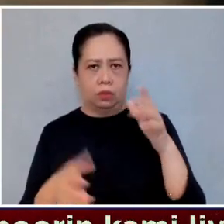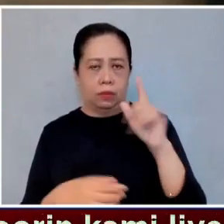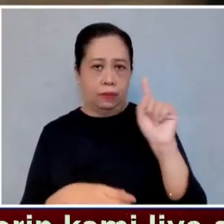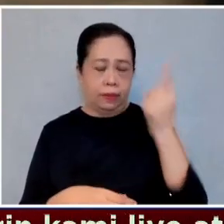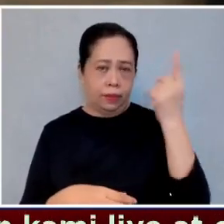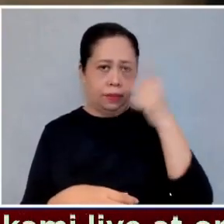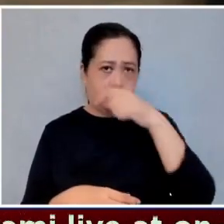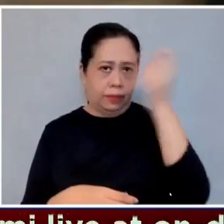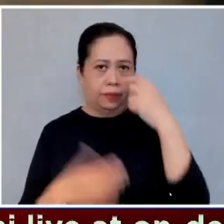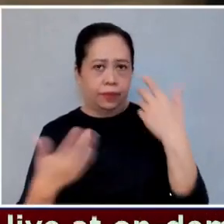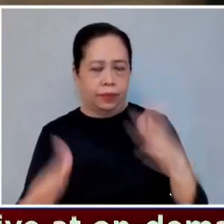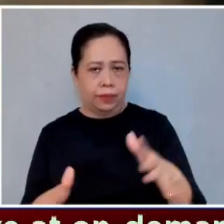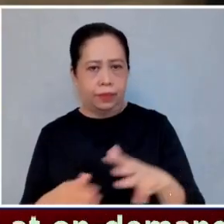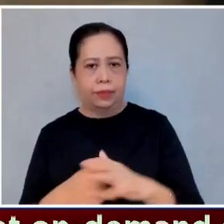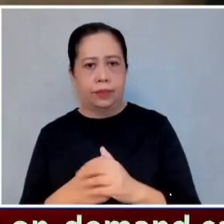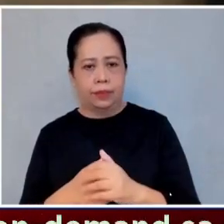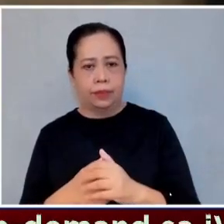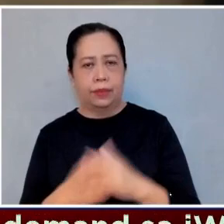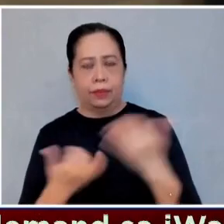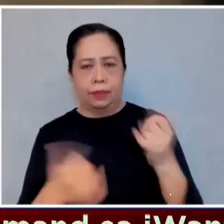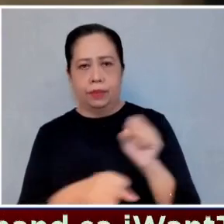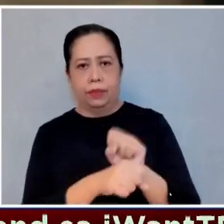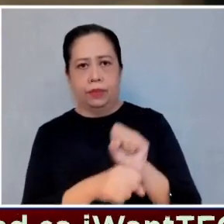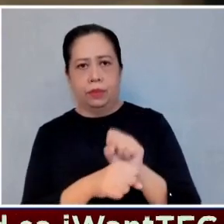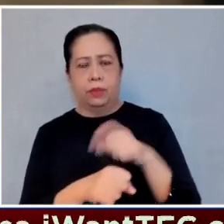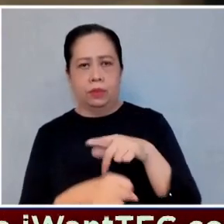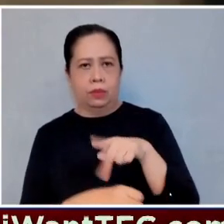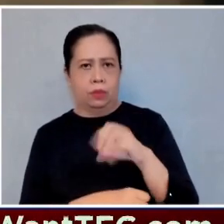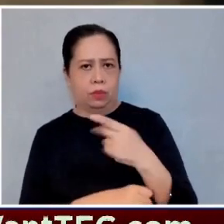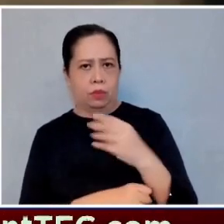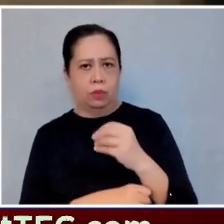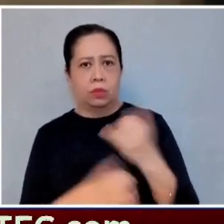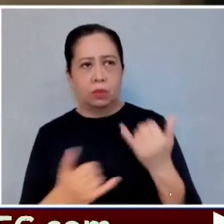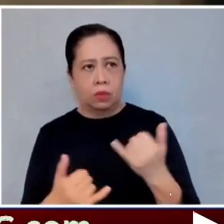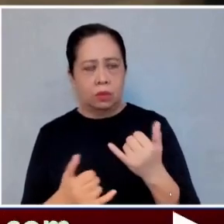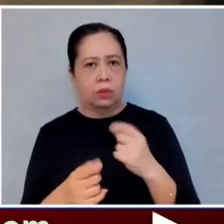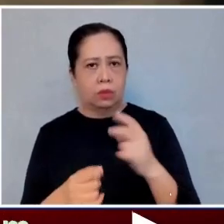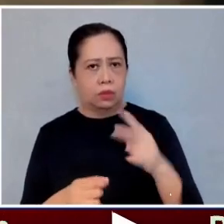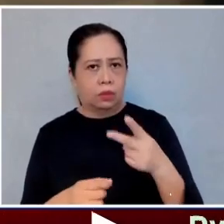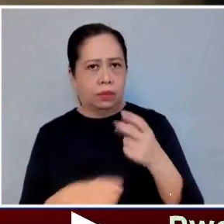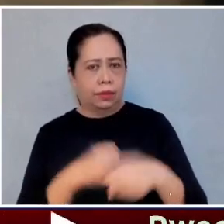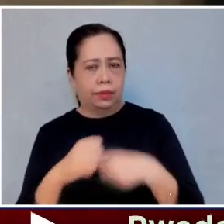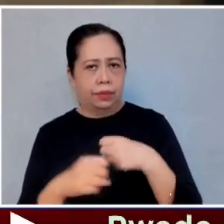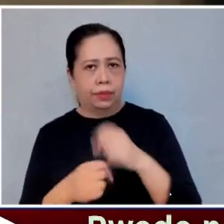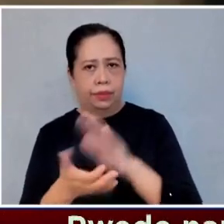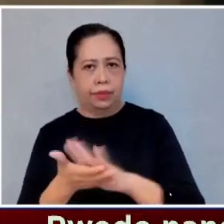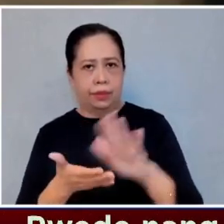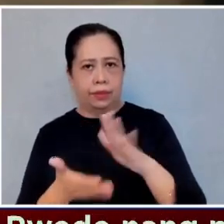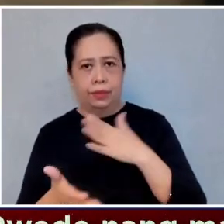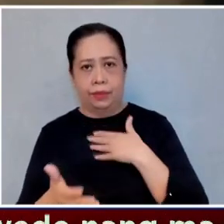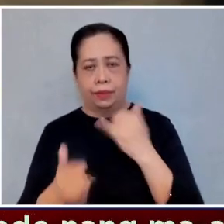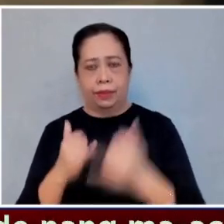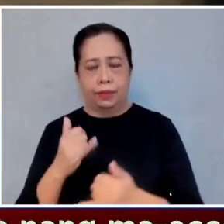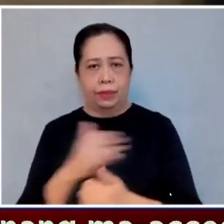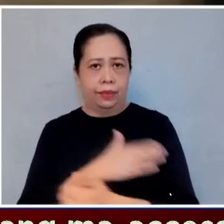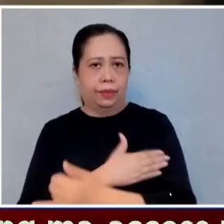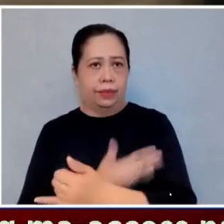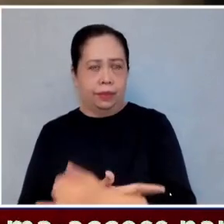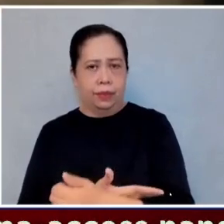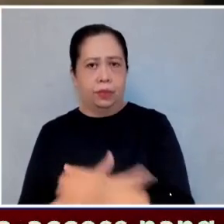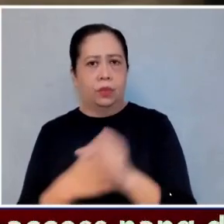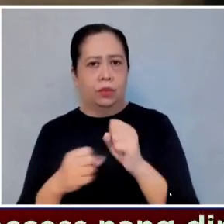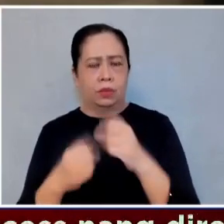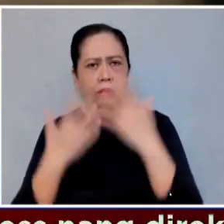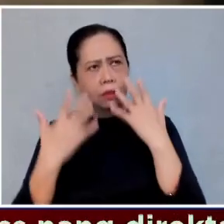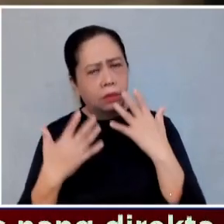ko. Nagtatrabaho na po ako sa Pogo. Eh ngayon po, currently, second year college po yung bunso ko, yung youngest. So nalungkot